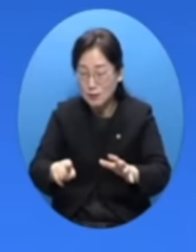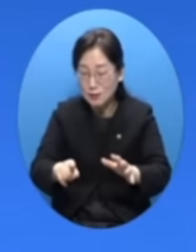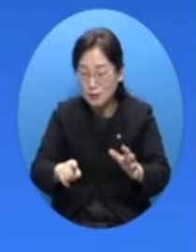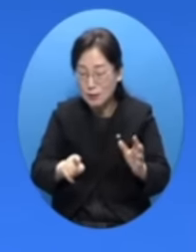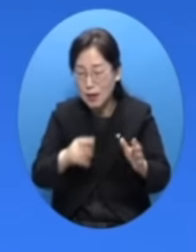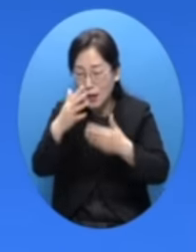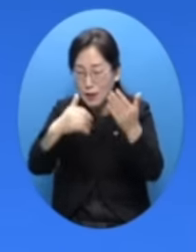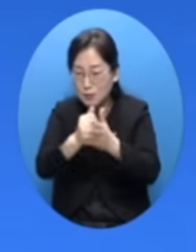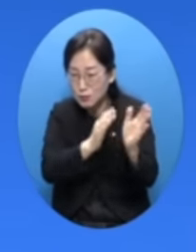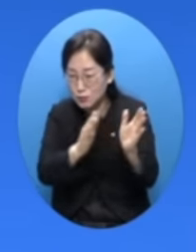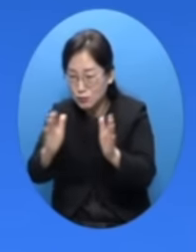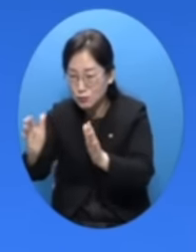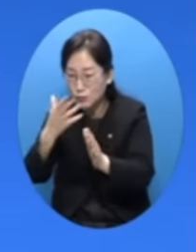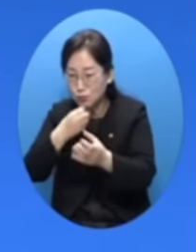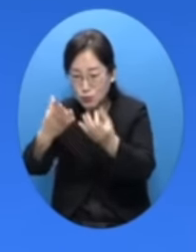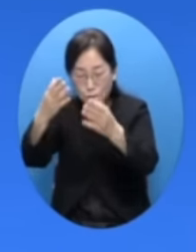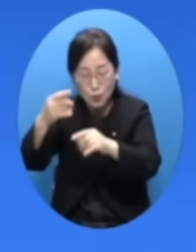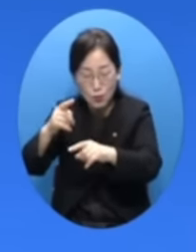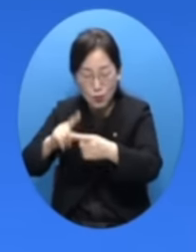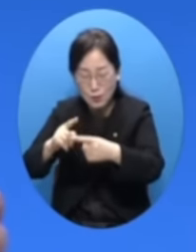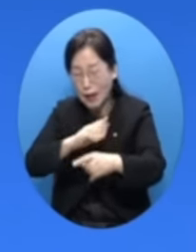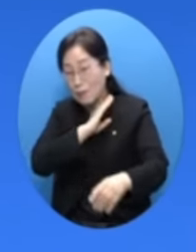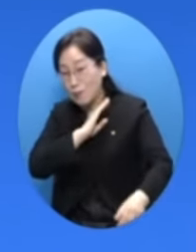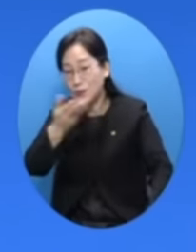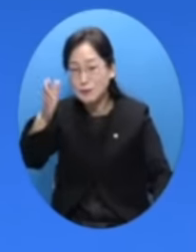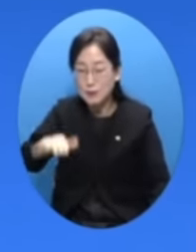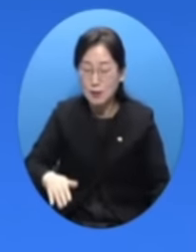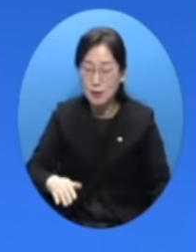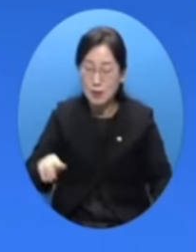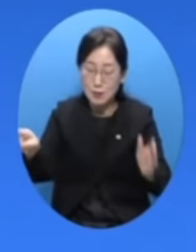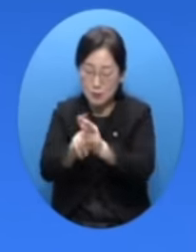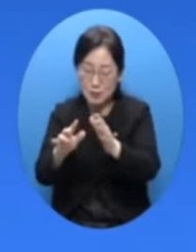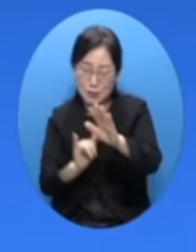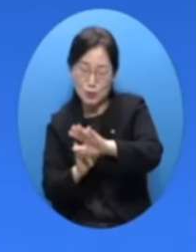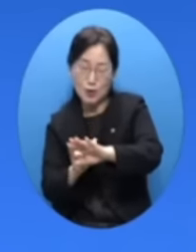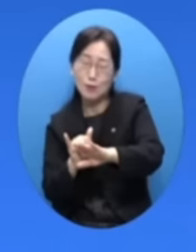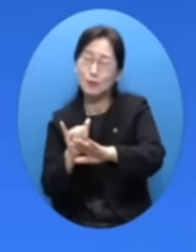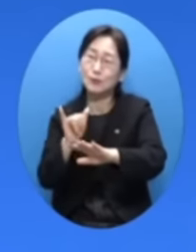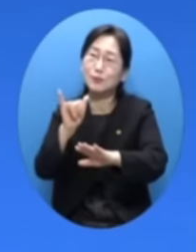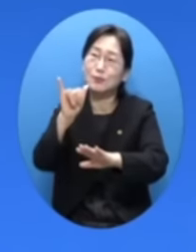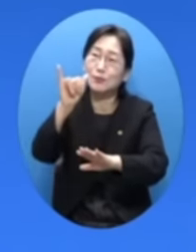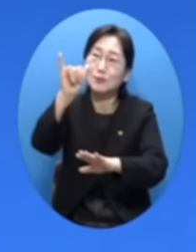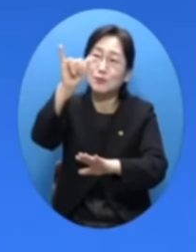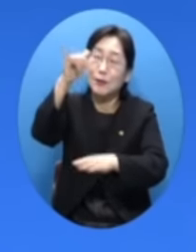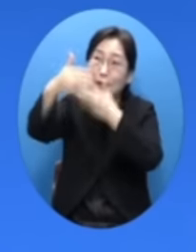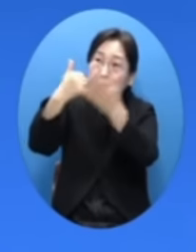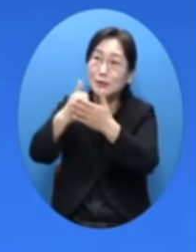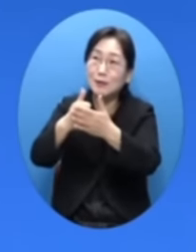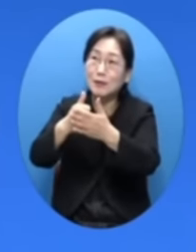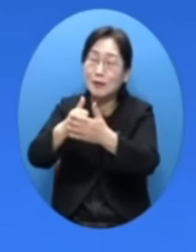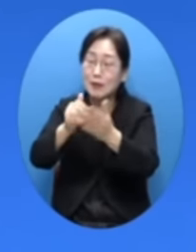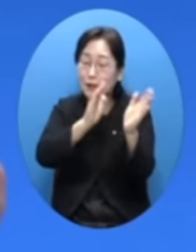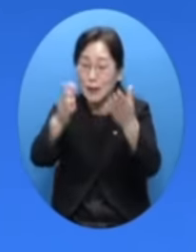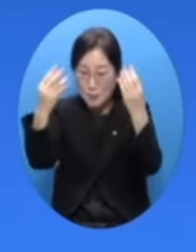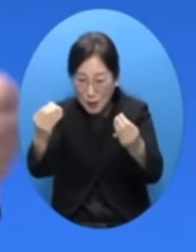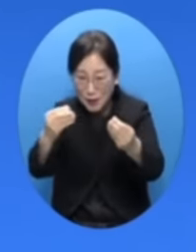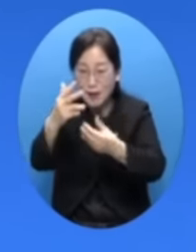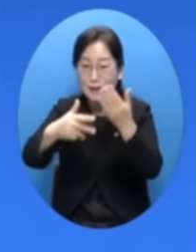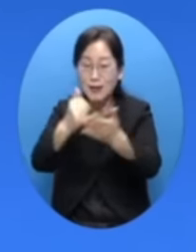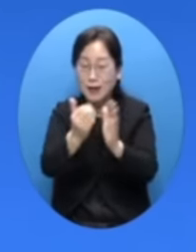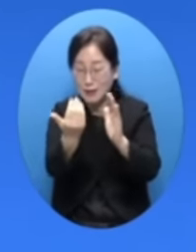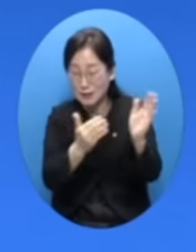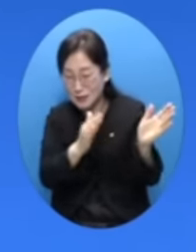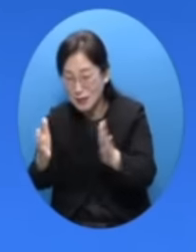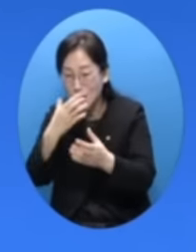예비의 축복을 바라보지 못하지만 우리가 믿음의 비행기를 타고 날아 올라가면 바로 하나님 예비하신 야훼 이레의